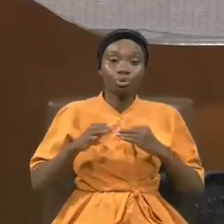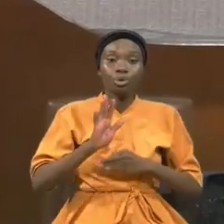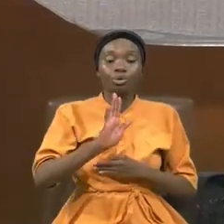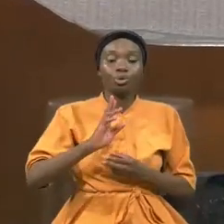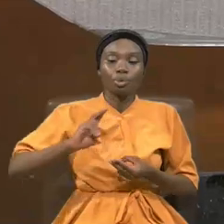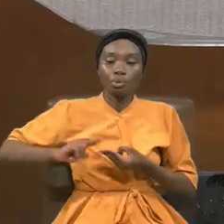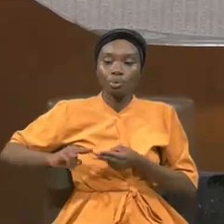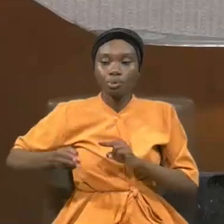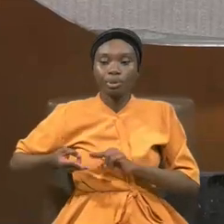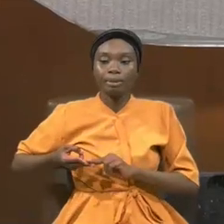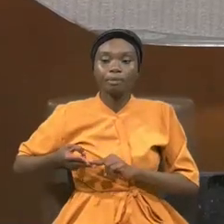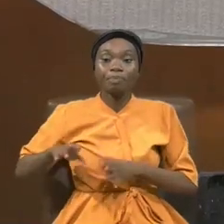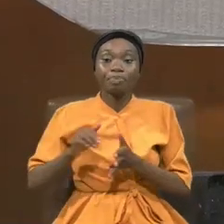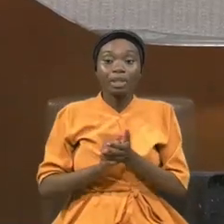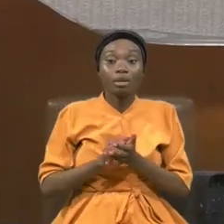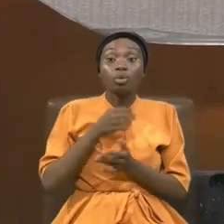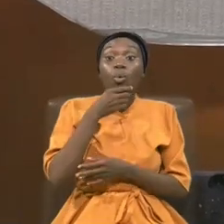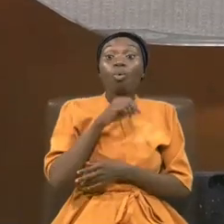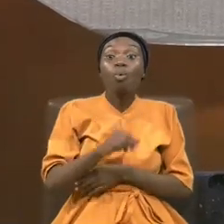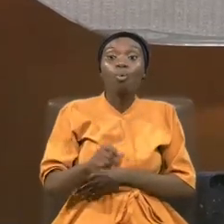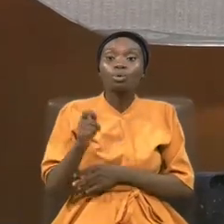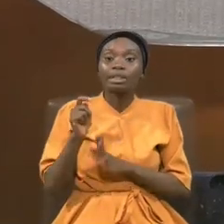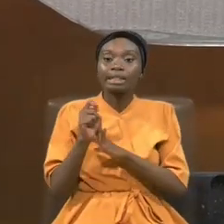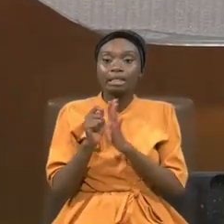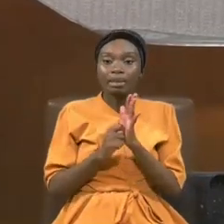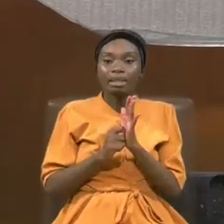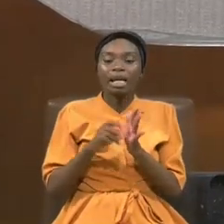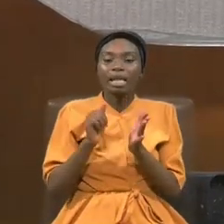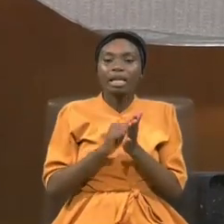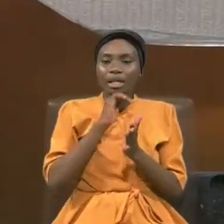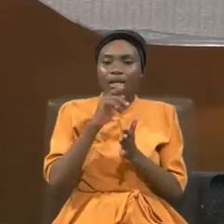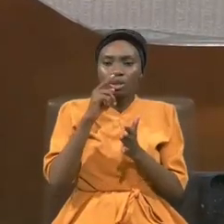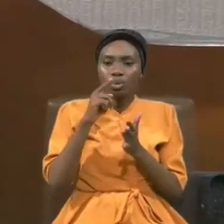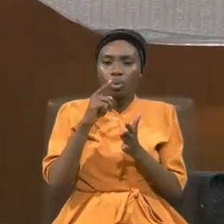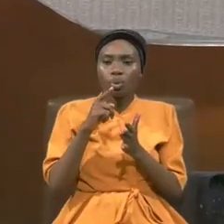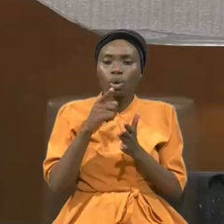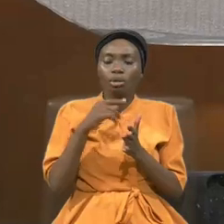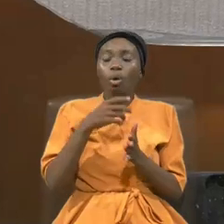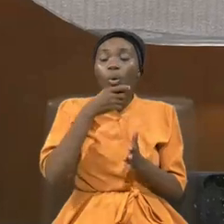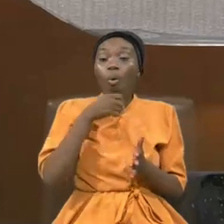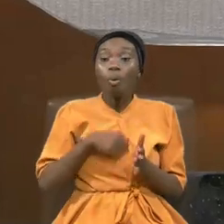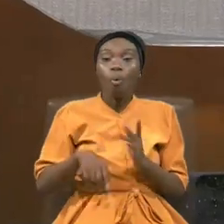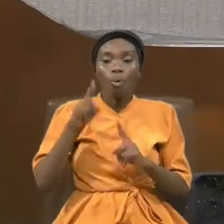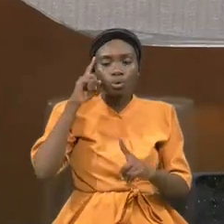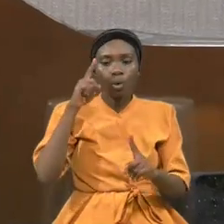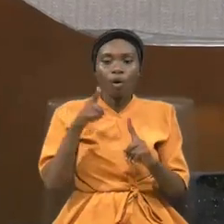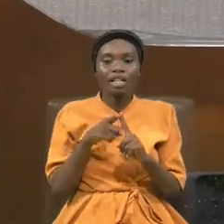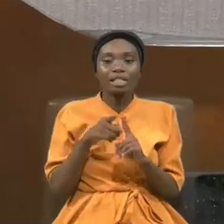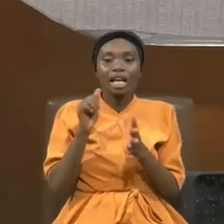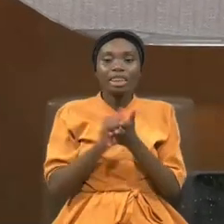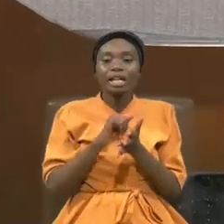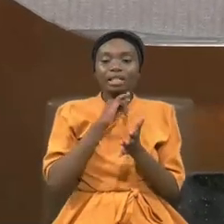la justice. C'est l'Ancien Testament. C'est sous l'Ancienne Alliance.